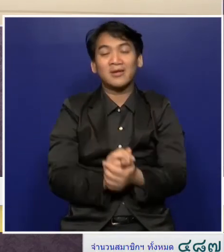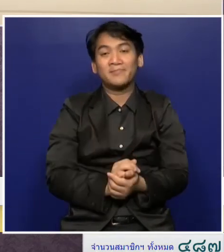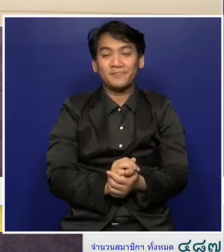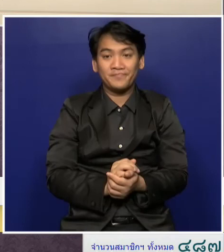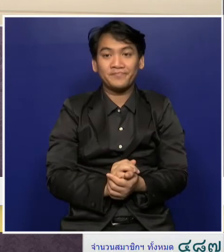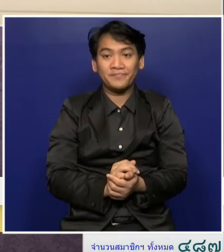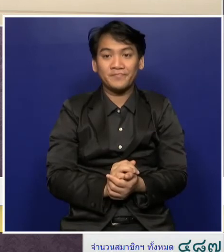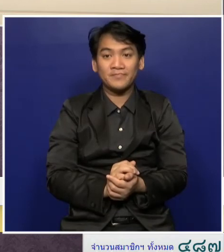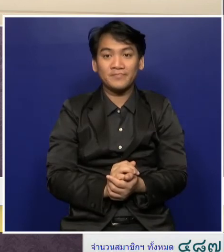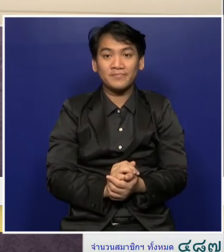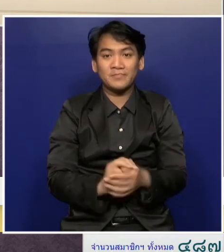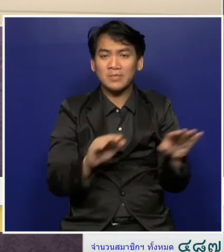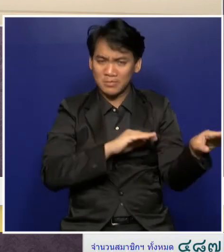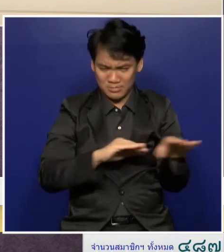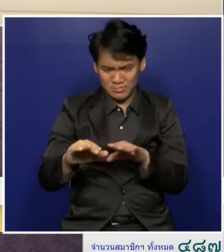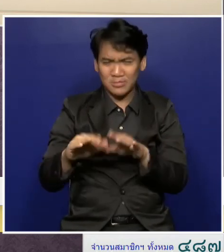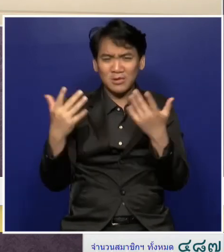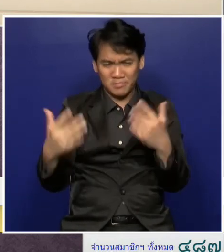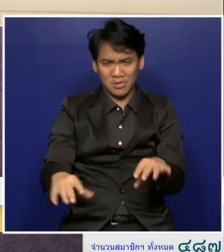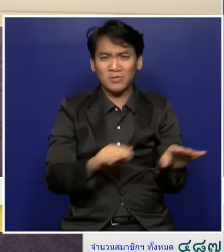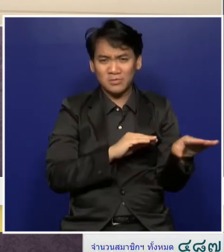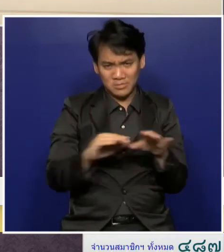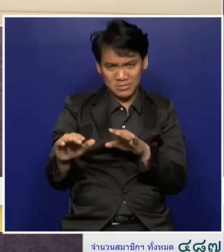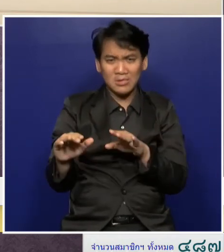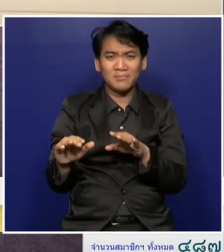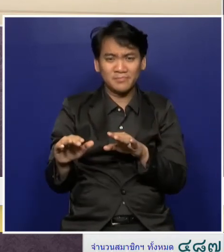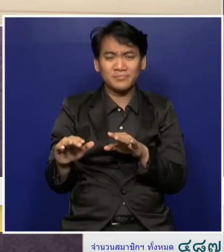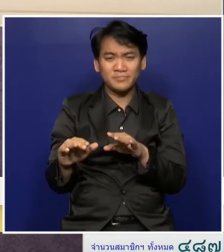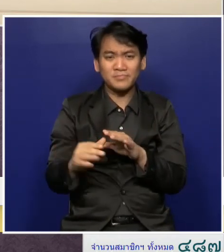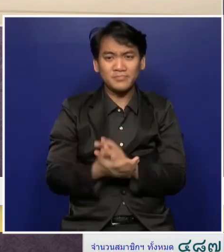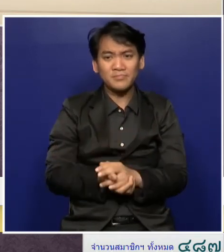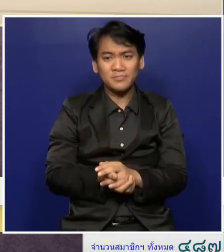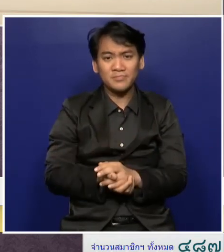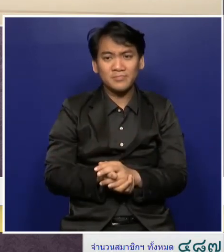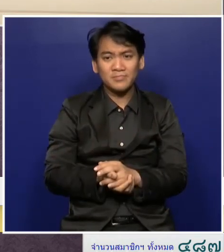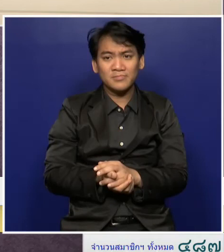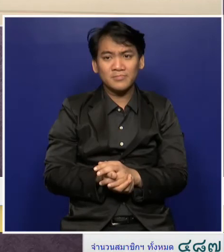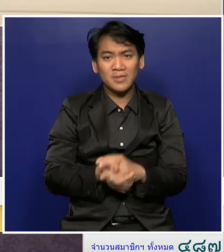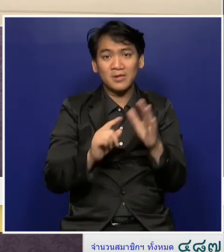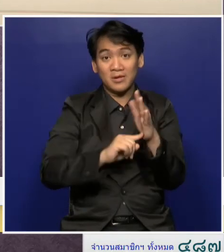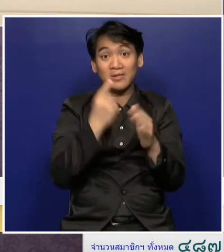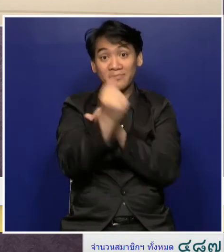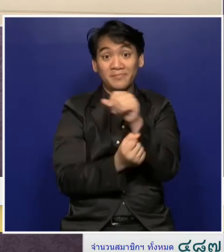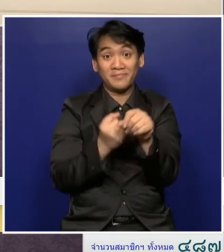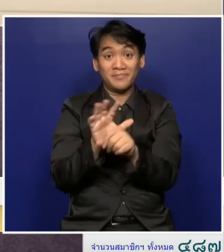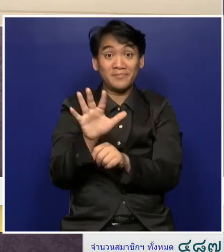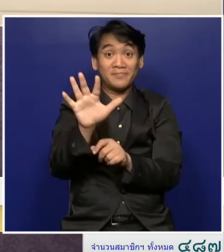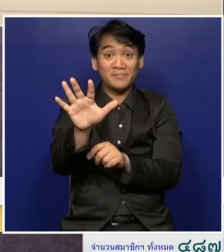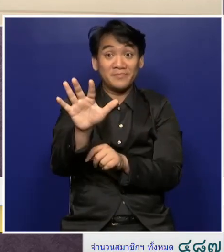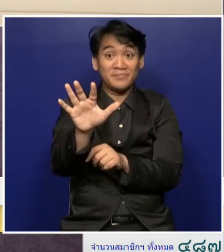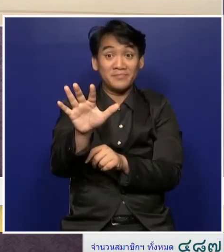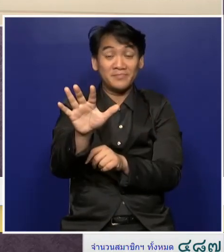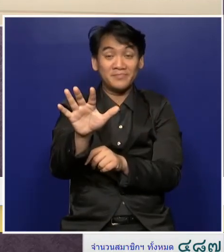ได้เตีมการไปแล้วที่จะให้การนำเข้าของมเรศฐฐนน ในระยะเริ่มต้น 5 ปีแรกนำเข้ามาได